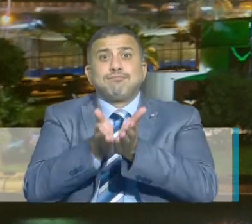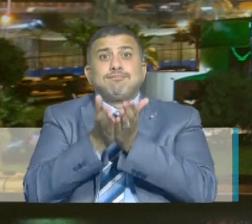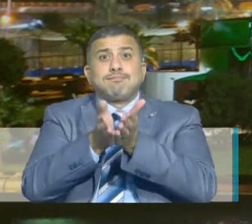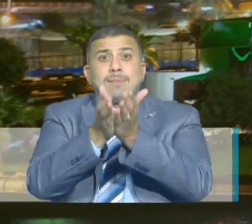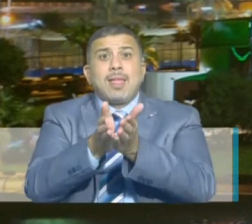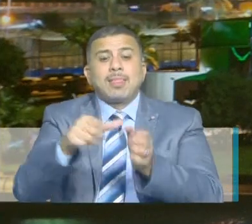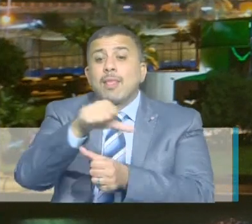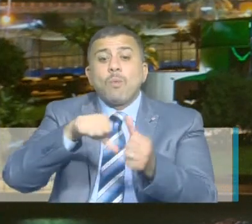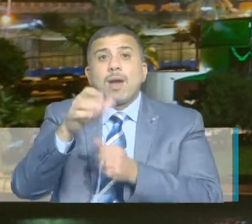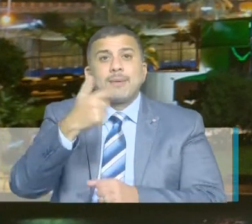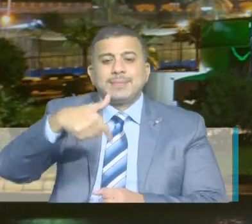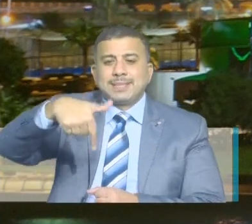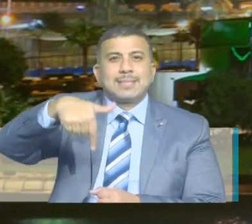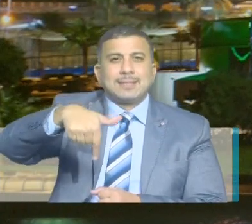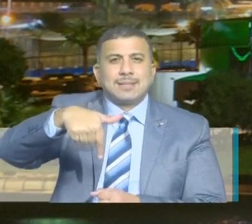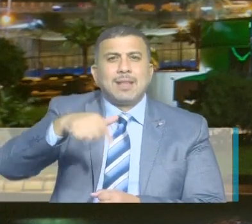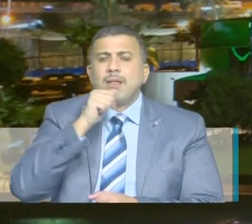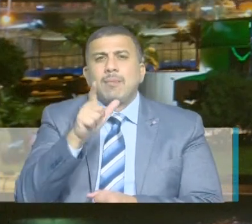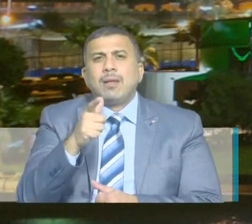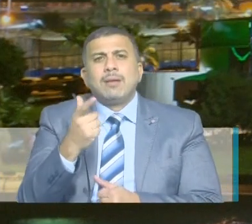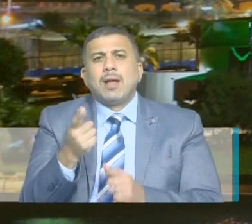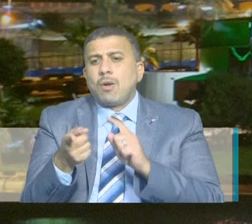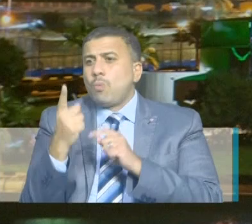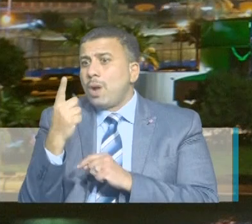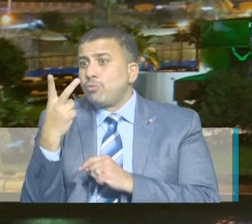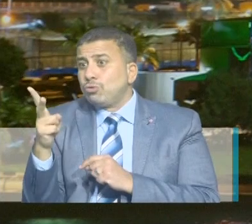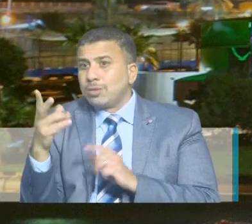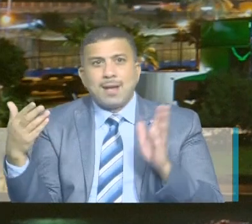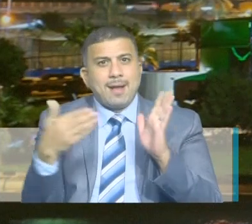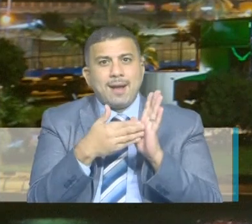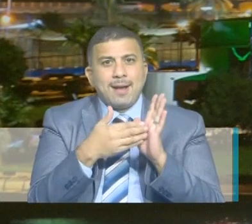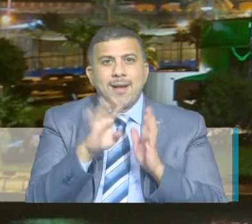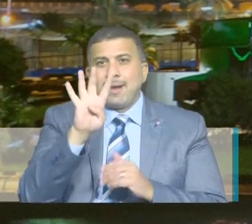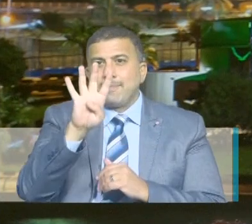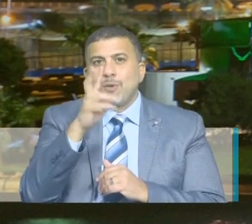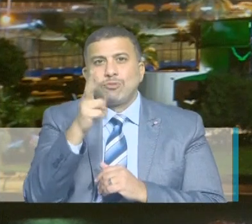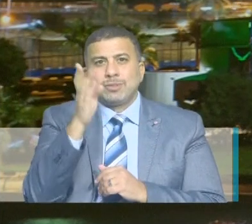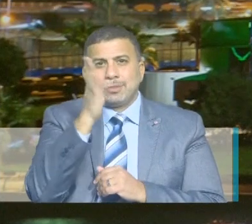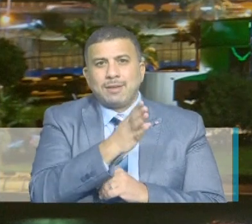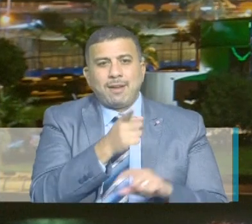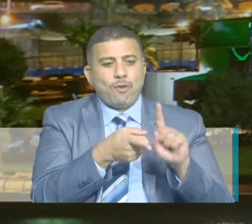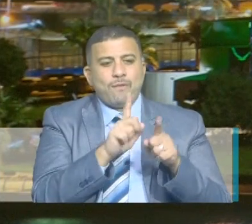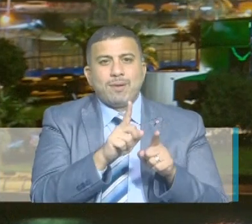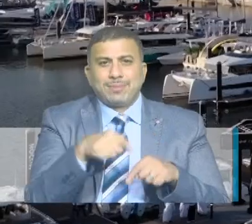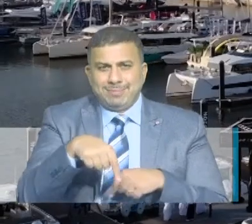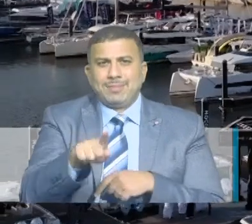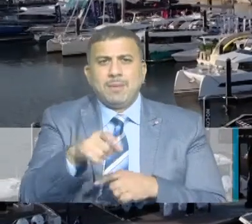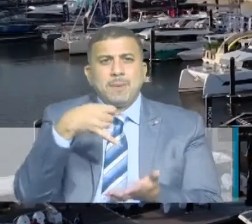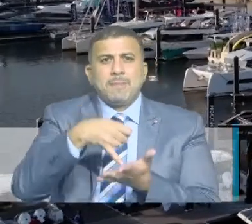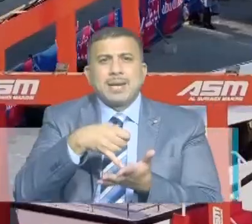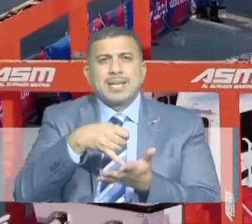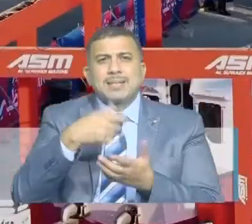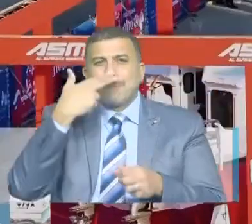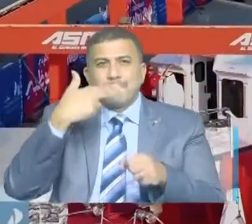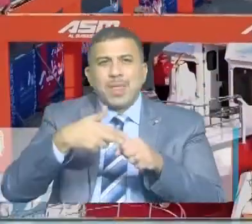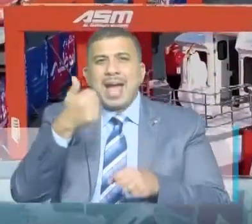دورته السادسه التي اقيمت فعالياتها من الحادي والعشرين حتى ال 2ب والعش من نوفمبر الجاري